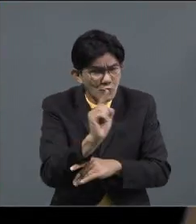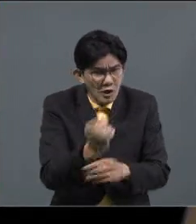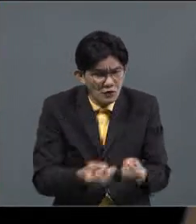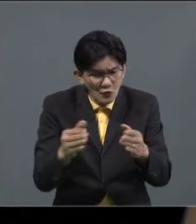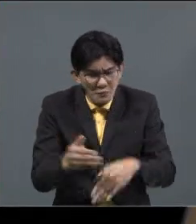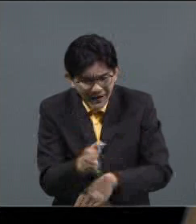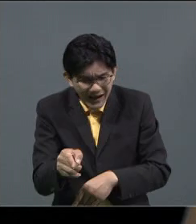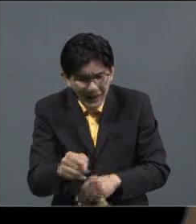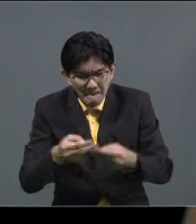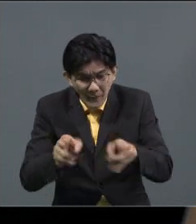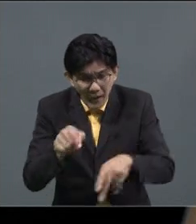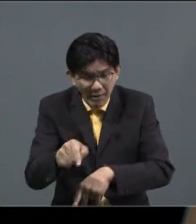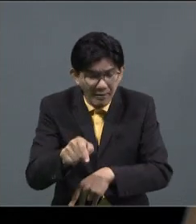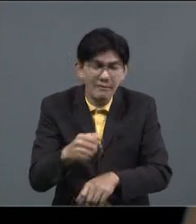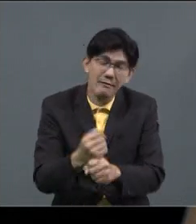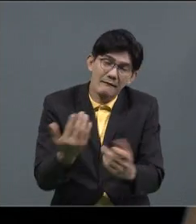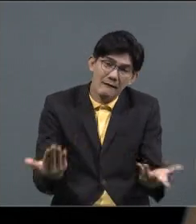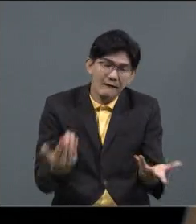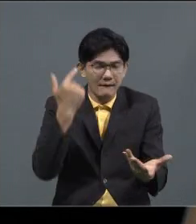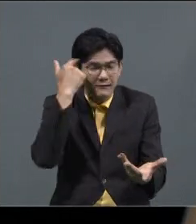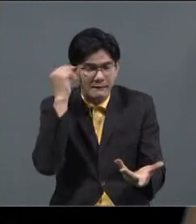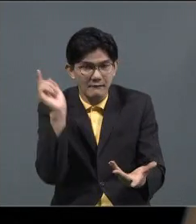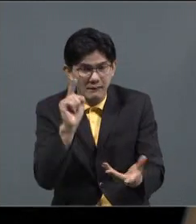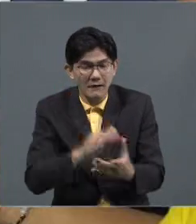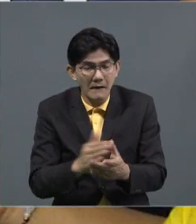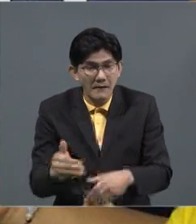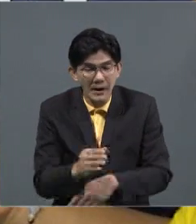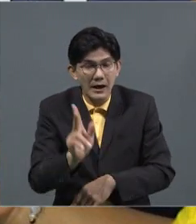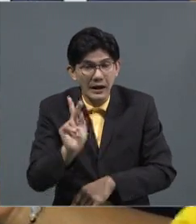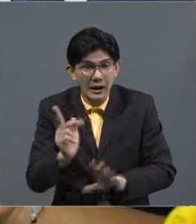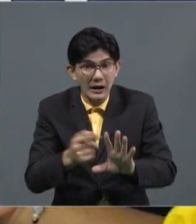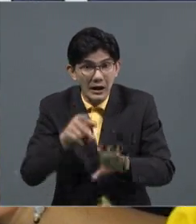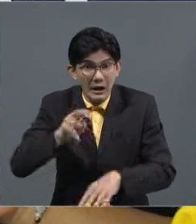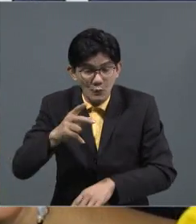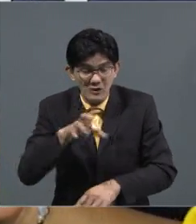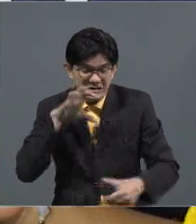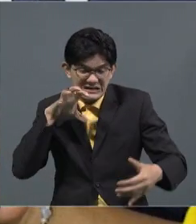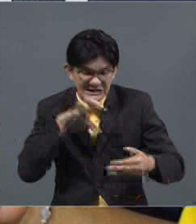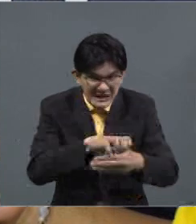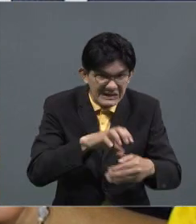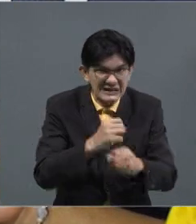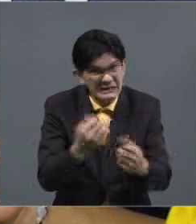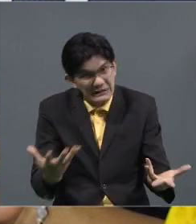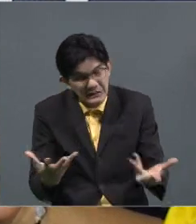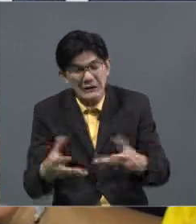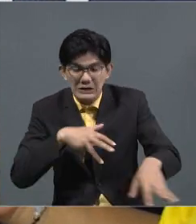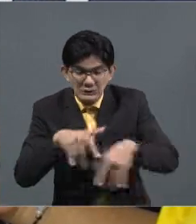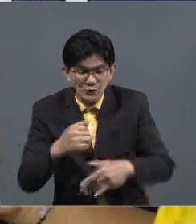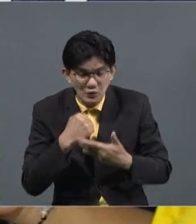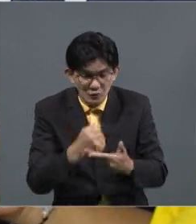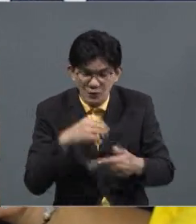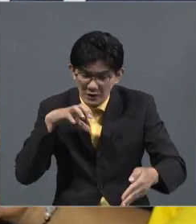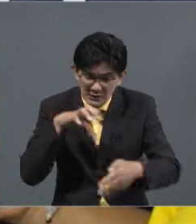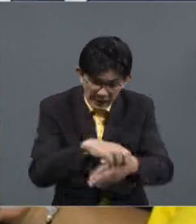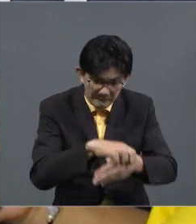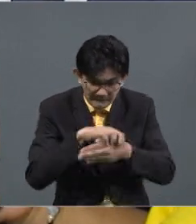ลานักล่าลงสู่แหล่งน้ำที่บอกว่าจะเอาปลากระพงขาวที่ขนาดใหญ่ลงไปกินมันเนี่ยแล้วบอกว่าให้ประชาชนช่วยกันจับปลาหมอสี